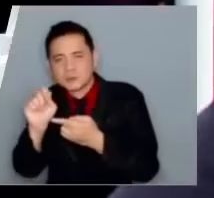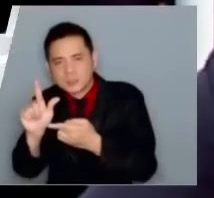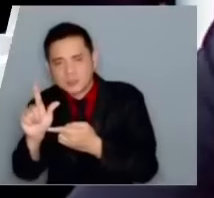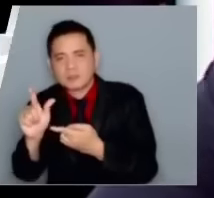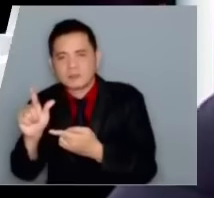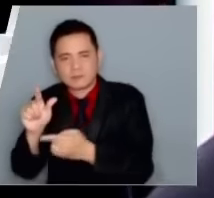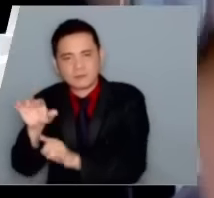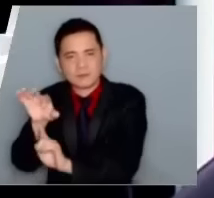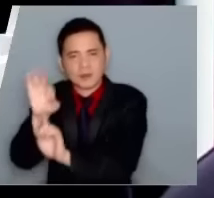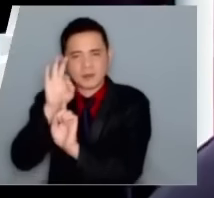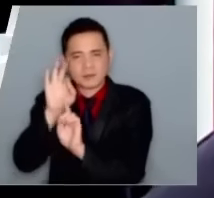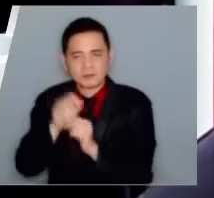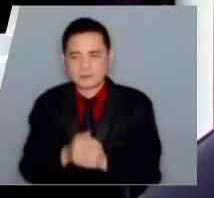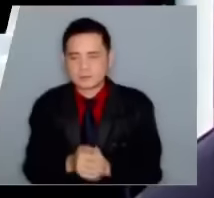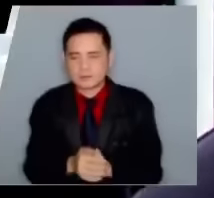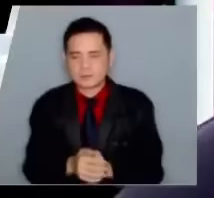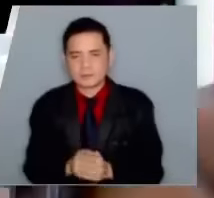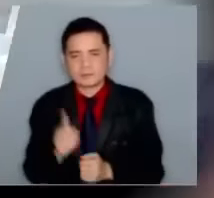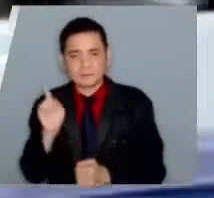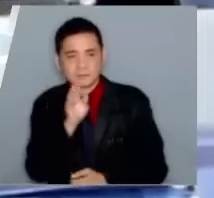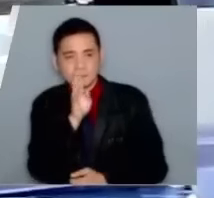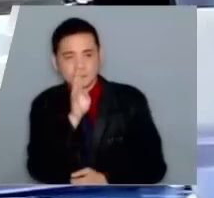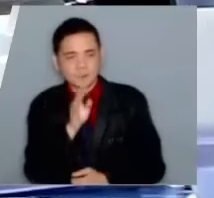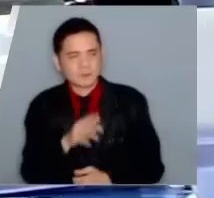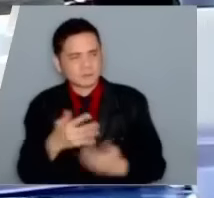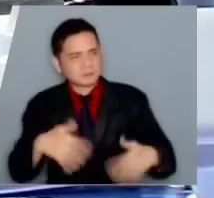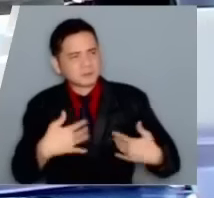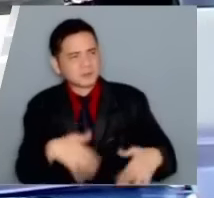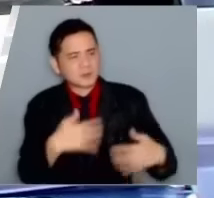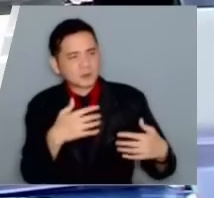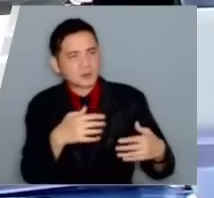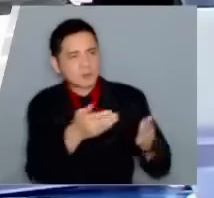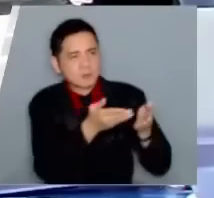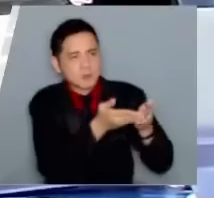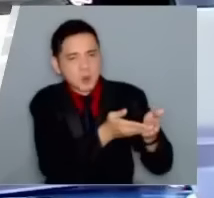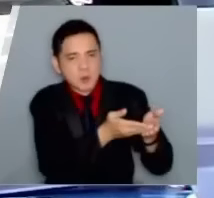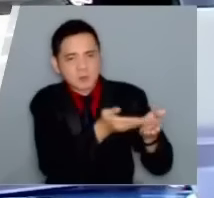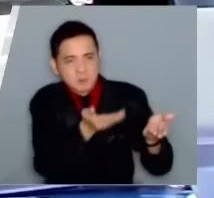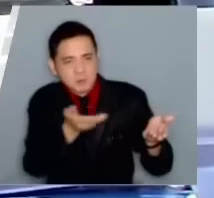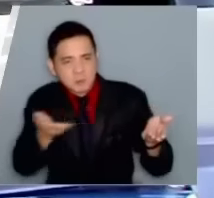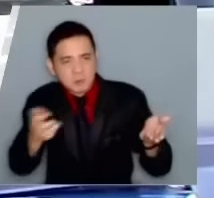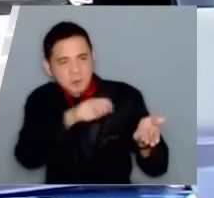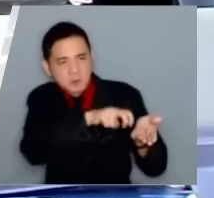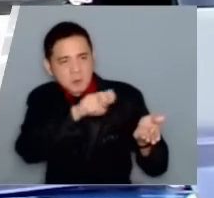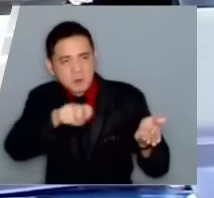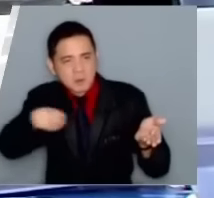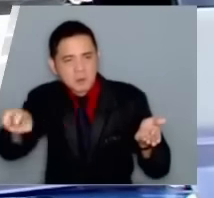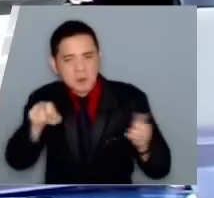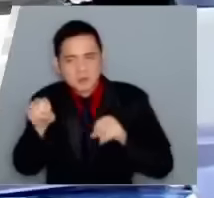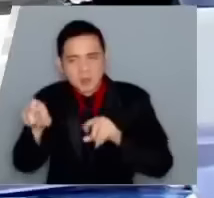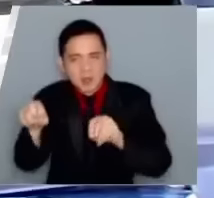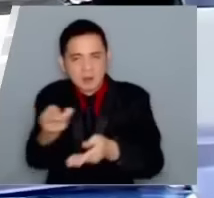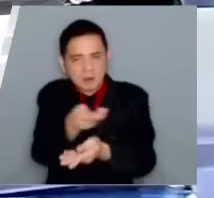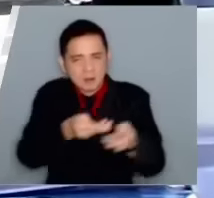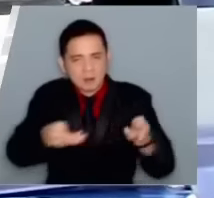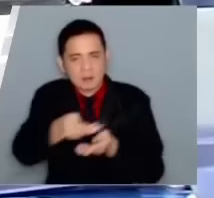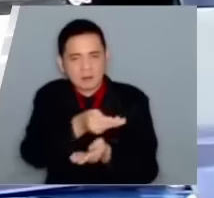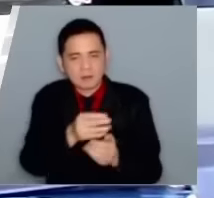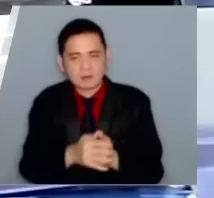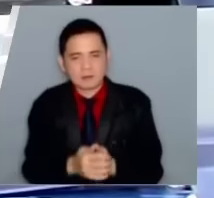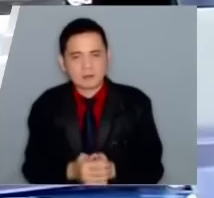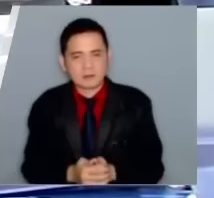to ship na transfer yan ang ginagawa nila. Dito rin din lang po halos yan eh. Paikot sa ganitong klase ng bangka, sa capacity